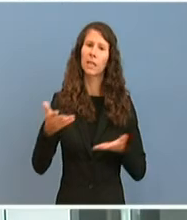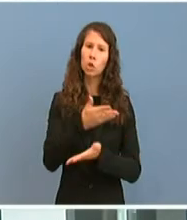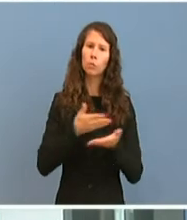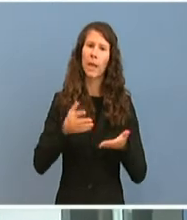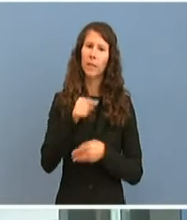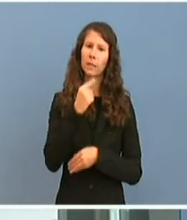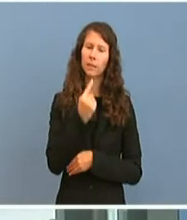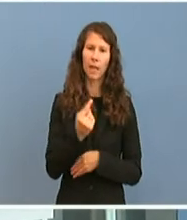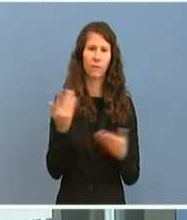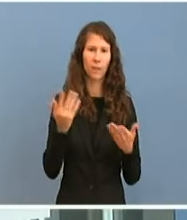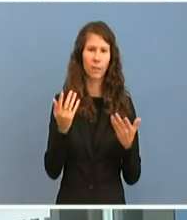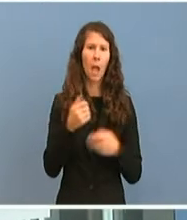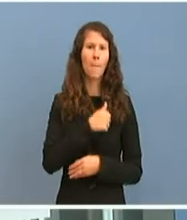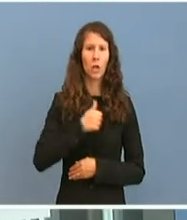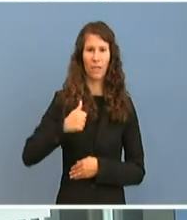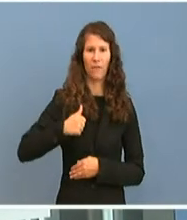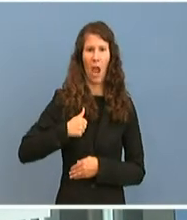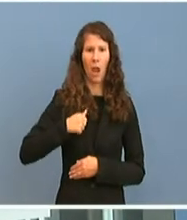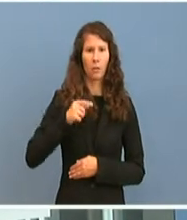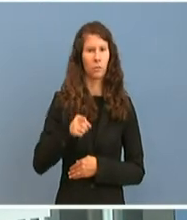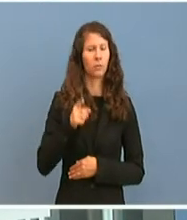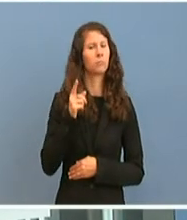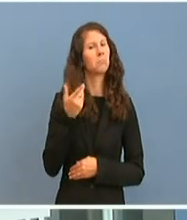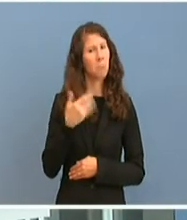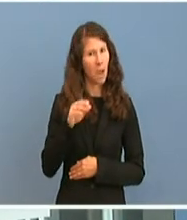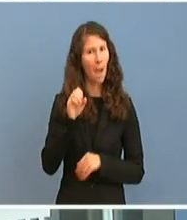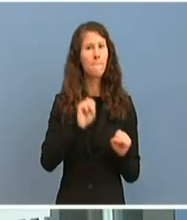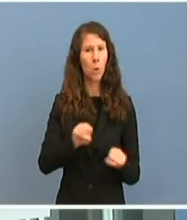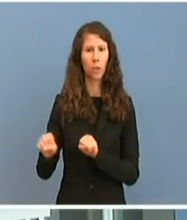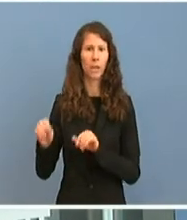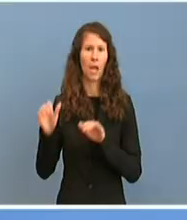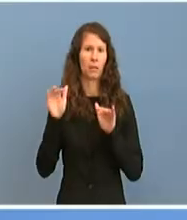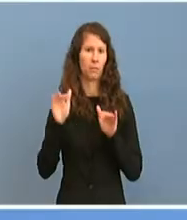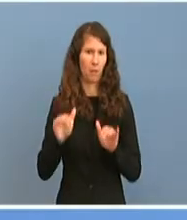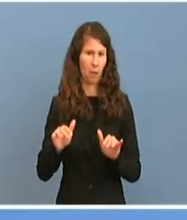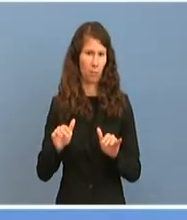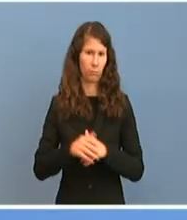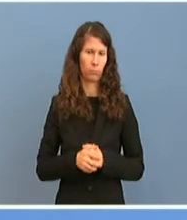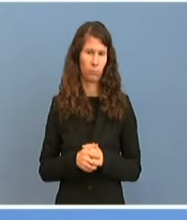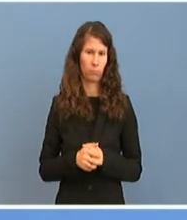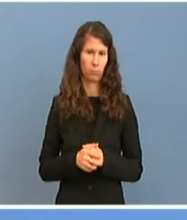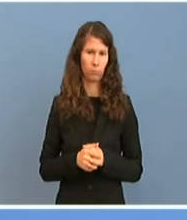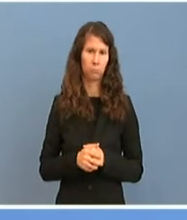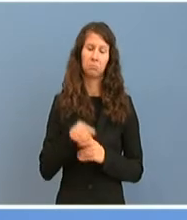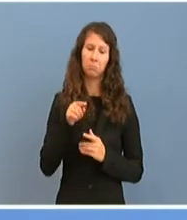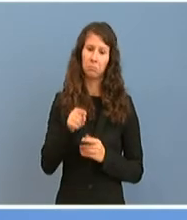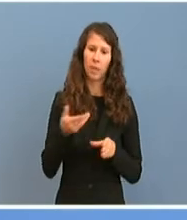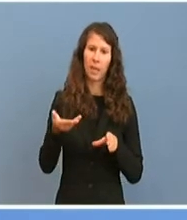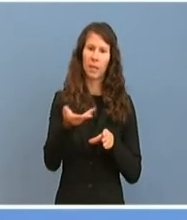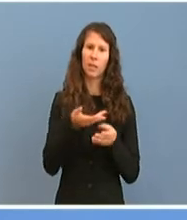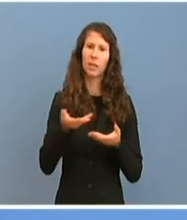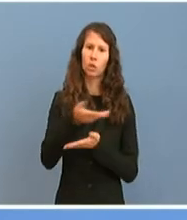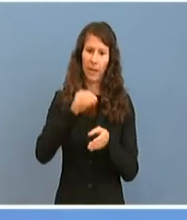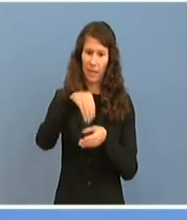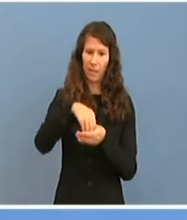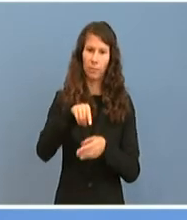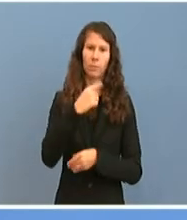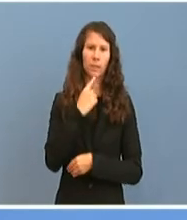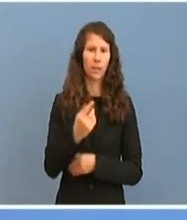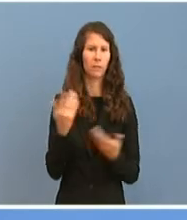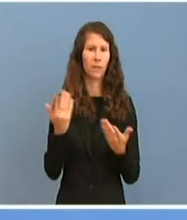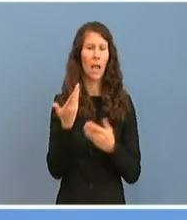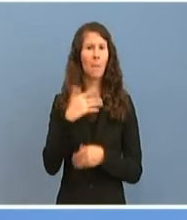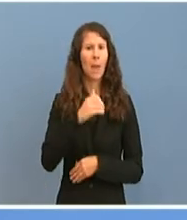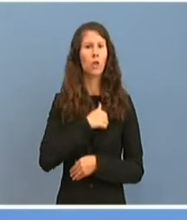gesprochen, dass die Bundeswehr noch mehr Möglichkeiten habe. In dem Ergebnis des Gesprächs wird unter anderem von mehr Bundeswehrexperten in